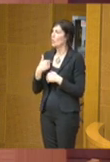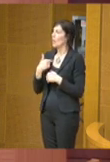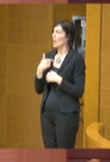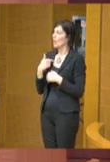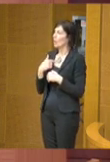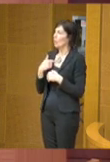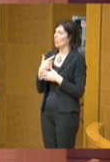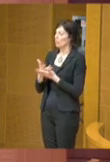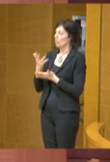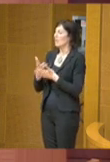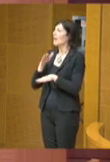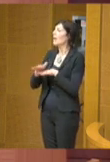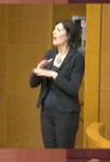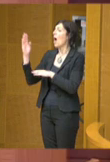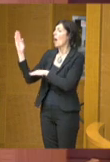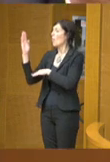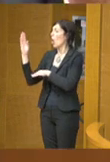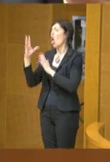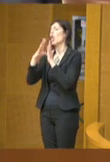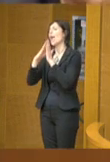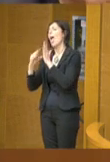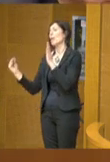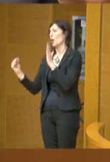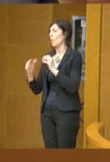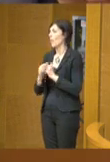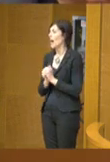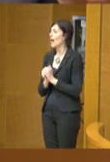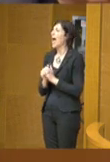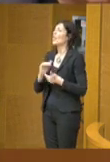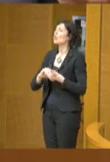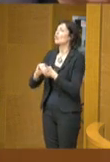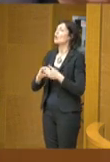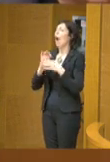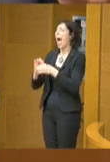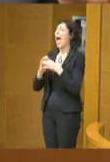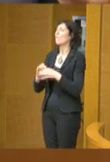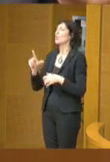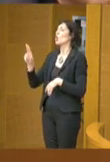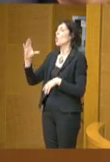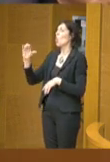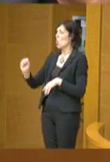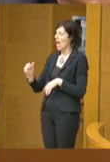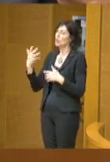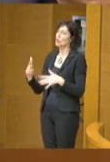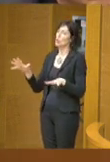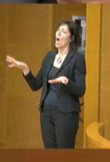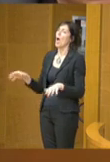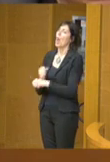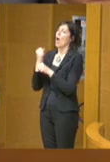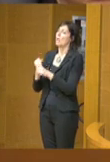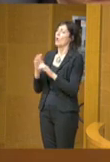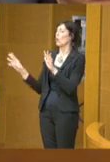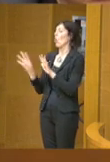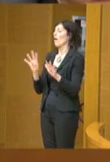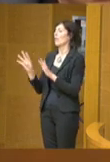l'esperienza di Bologna e dell'Emilia Romagna. L'associazione degli Amici di Luca opera dal 99, da sempre nell'osservatorio, e